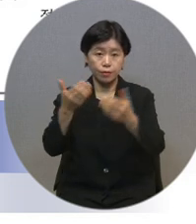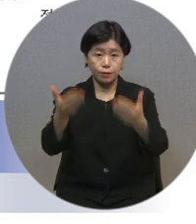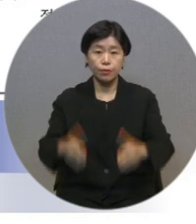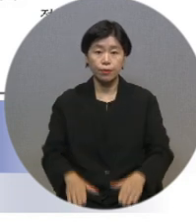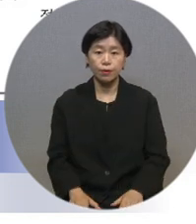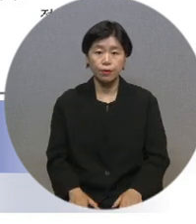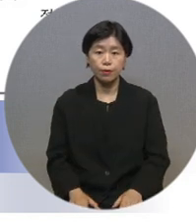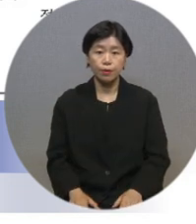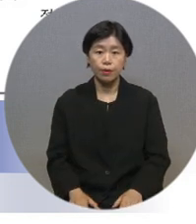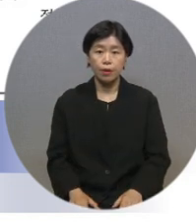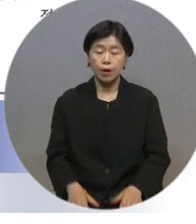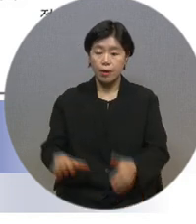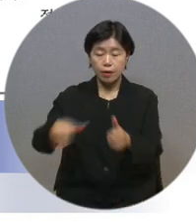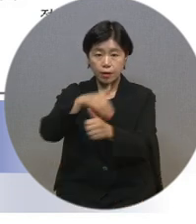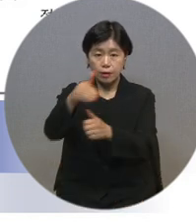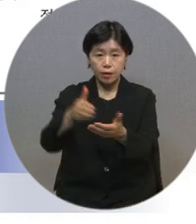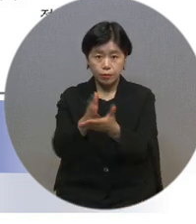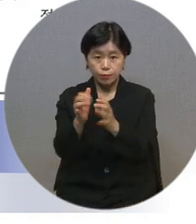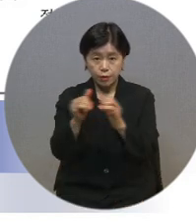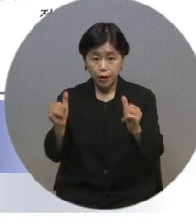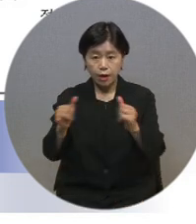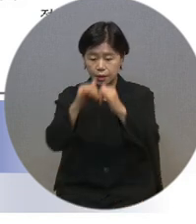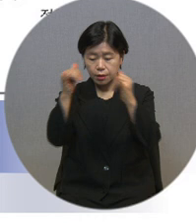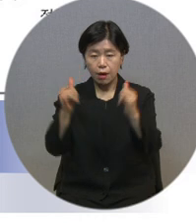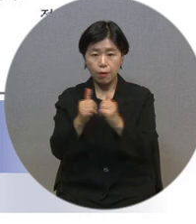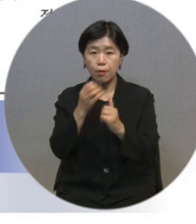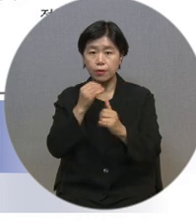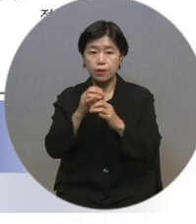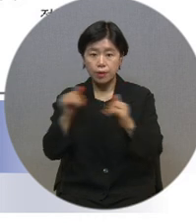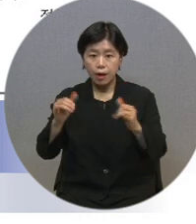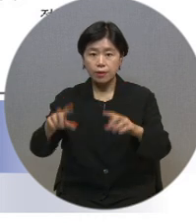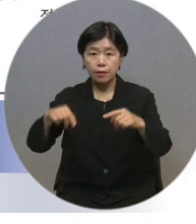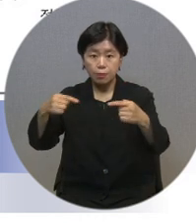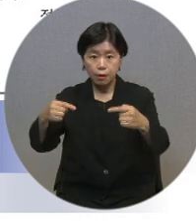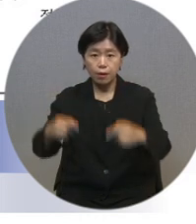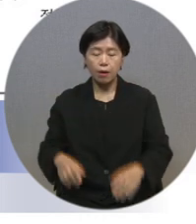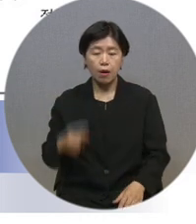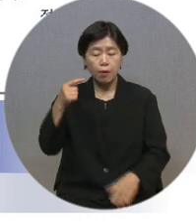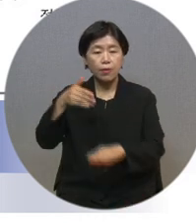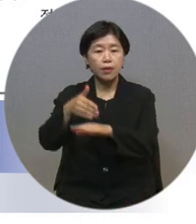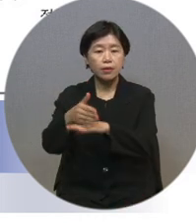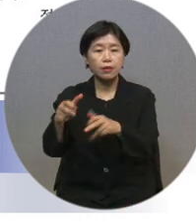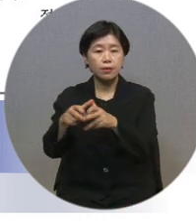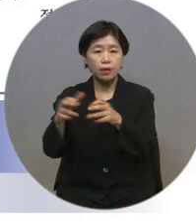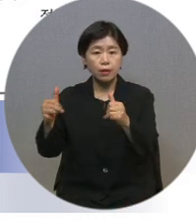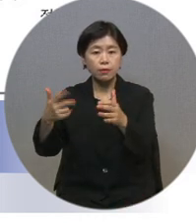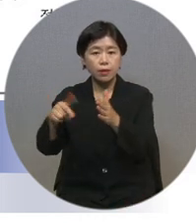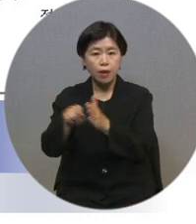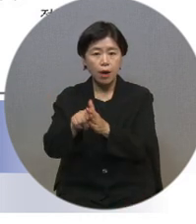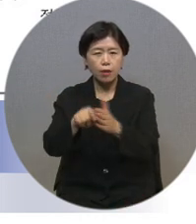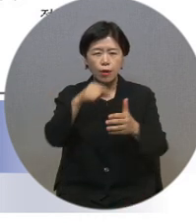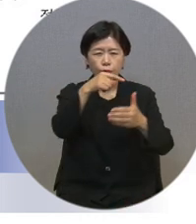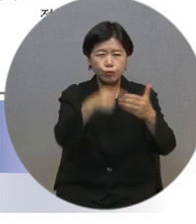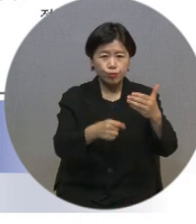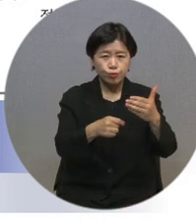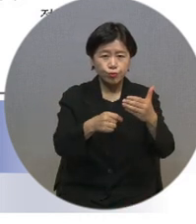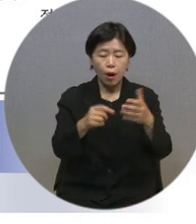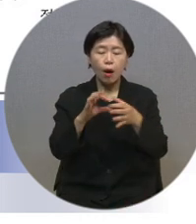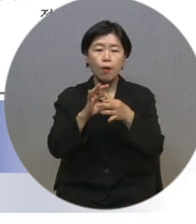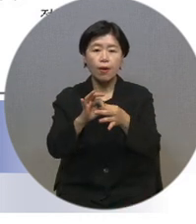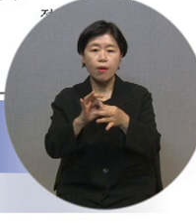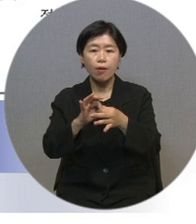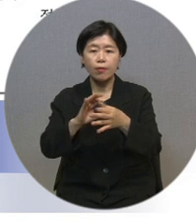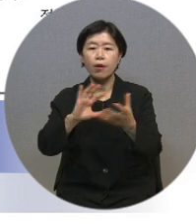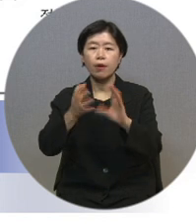현장 전문가와 사회 복지사 등이 참여하는 발달 장애인 미디어 콘텐츠 자문 협의의 1차 회의를